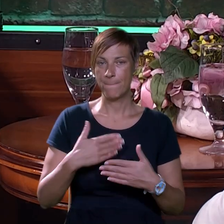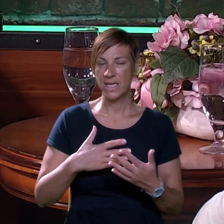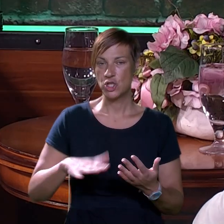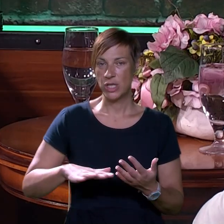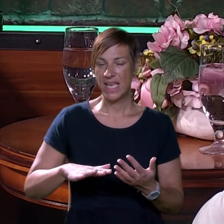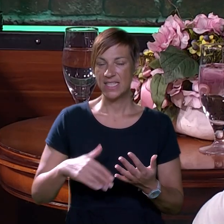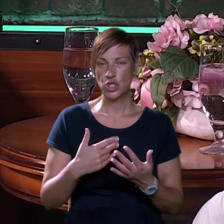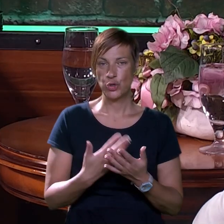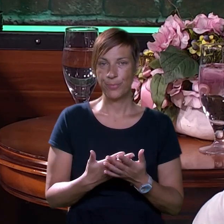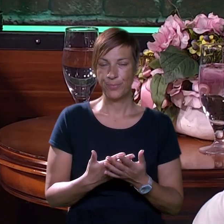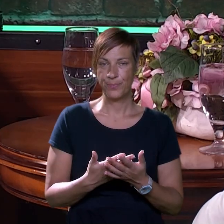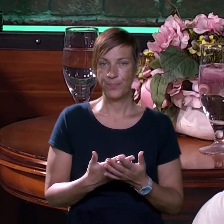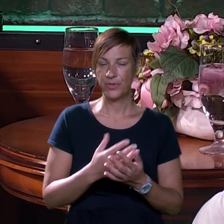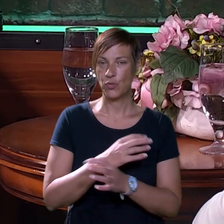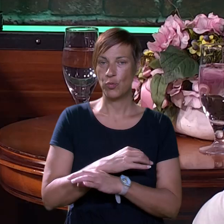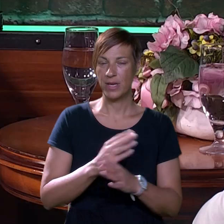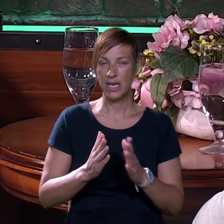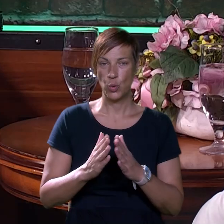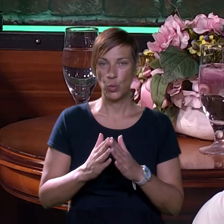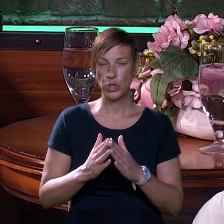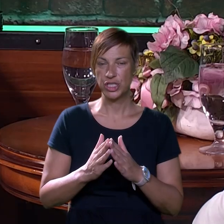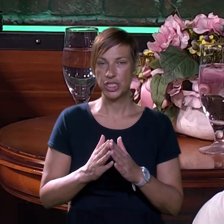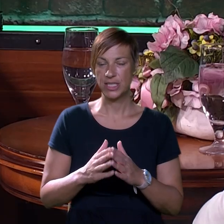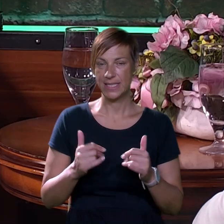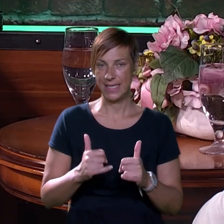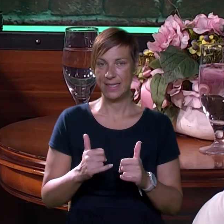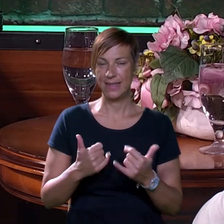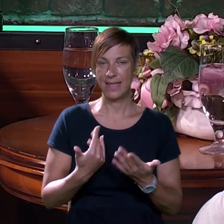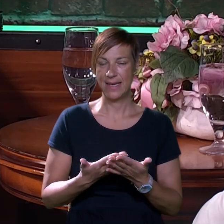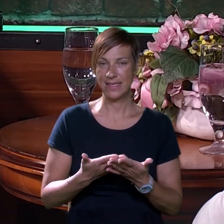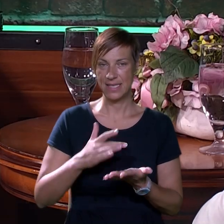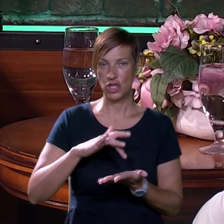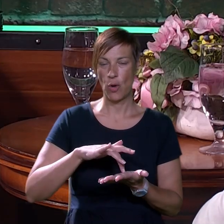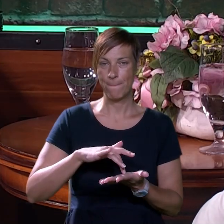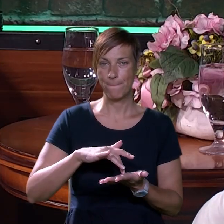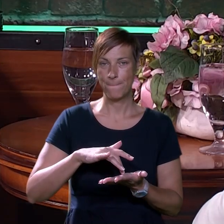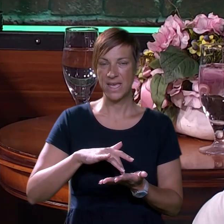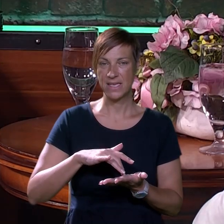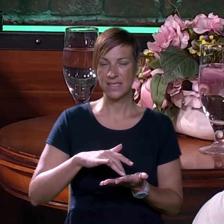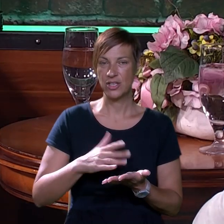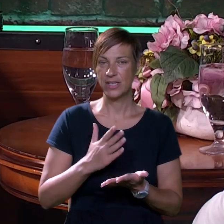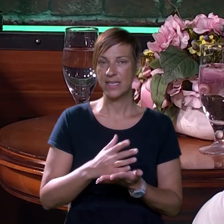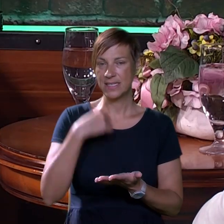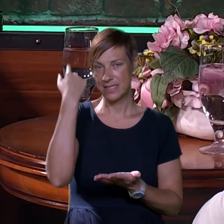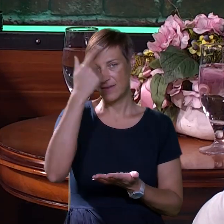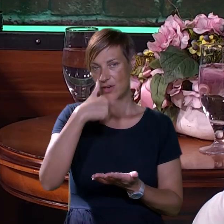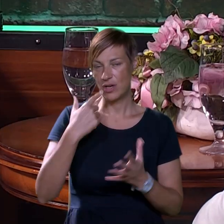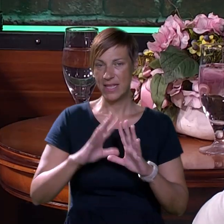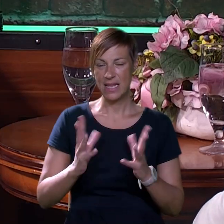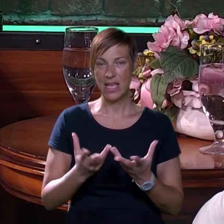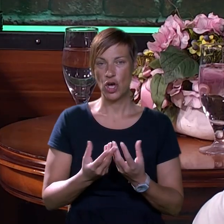među svojom djecom, umrli u svojoj kući i dan danas je to mjesto gdje se svake